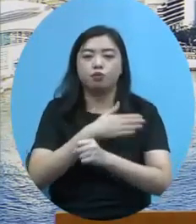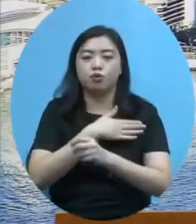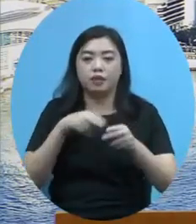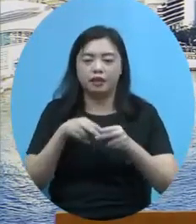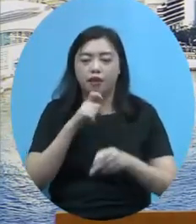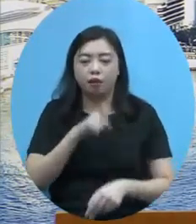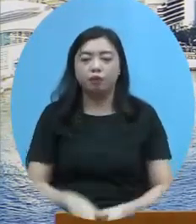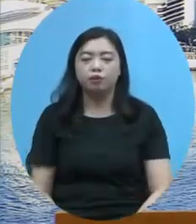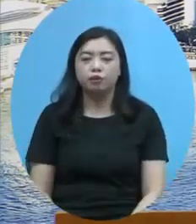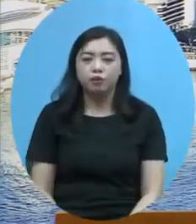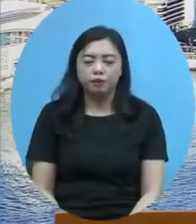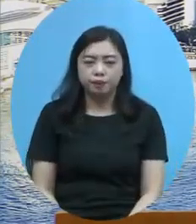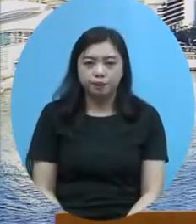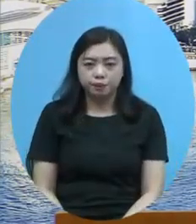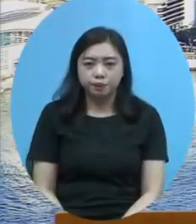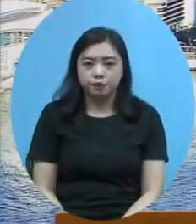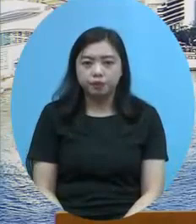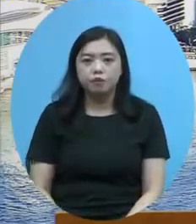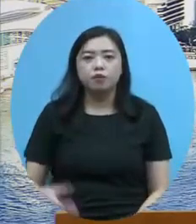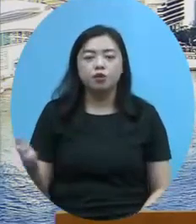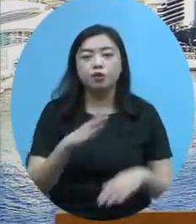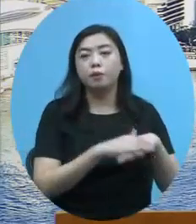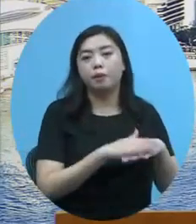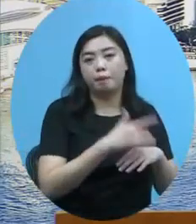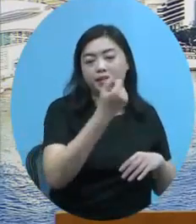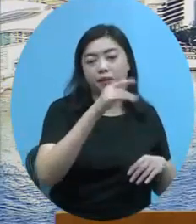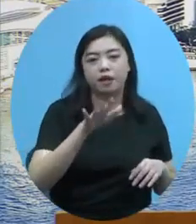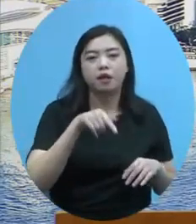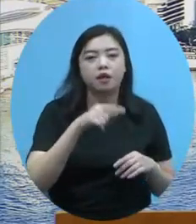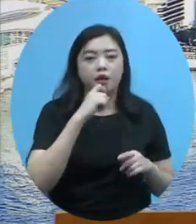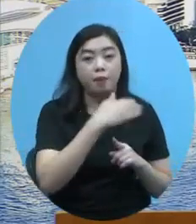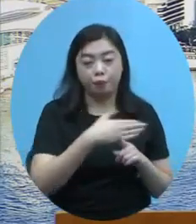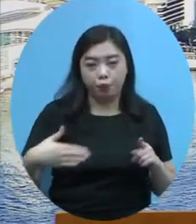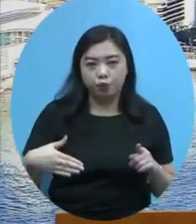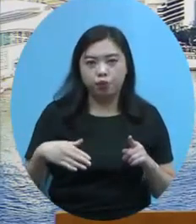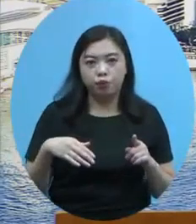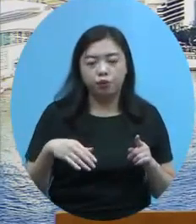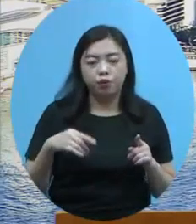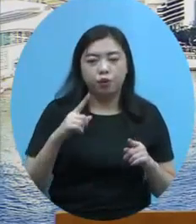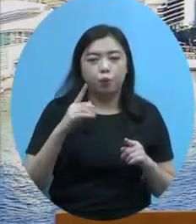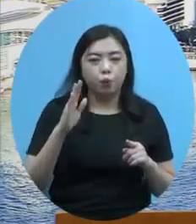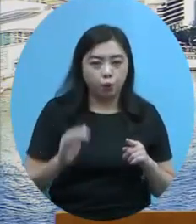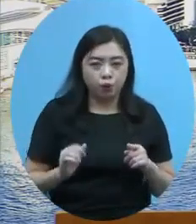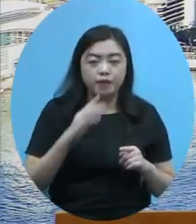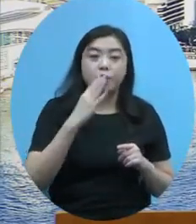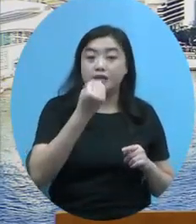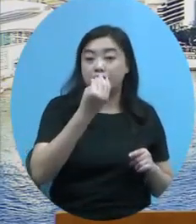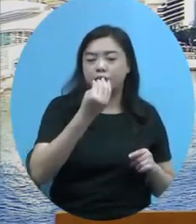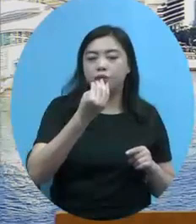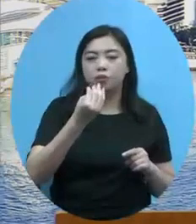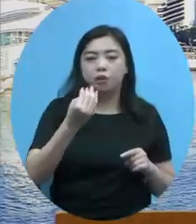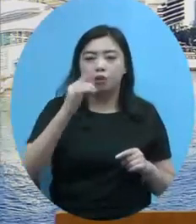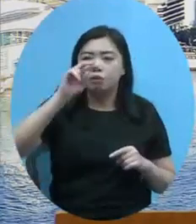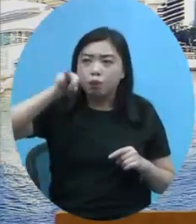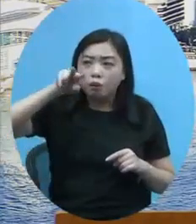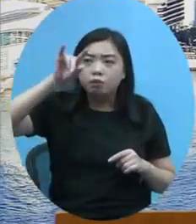有關啦，咁餘下落嚟嘅80多宗咧，有一半咧 起碼有40宗咧，都係冇源